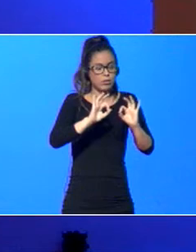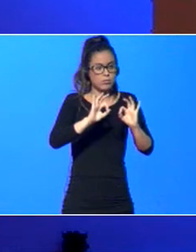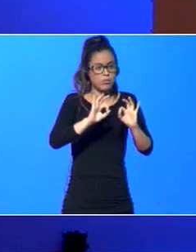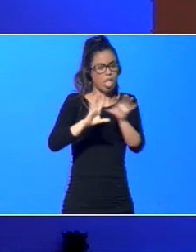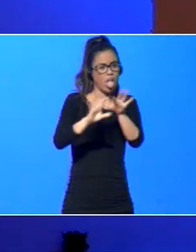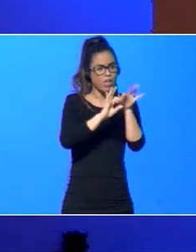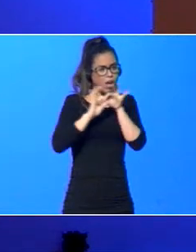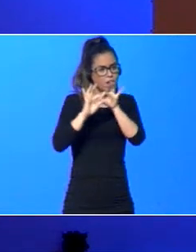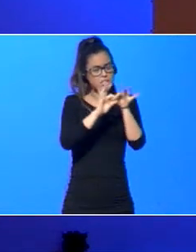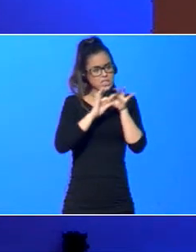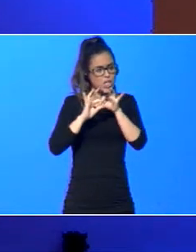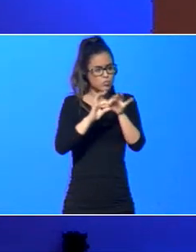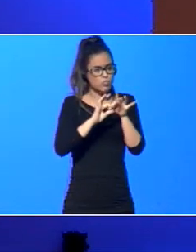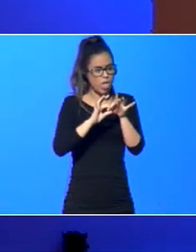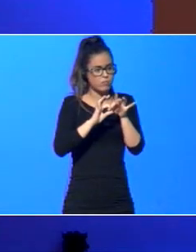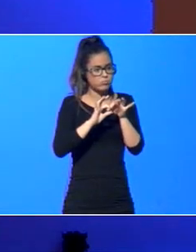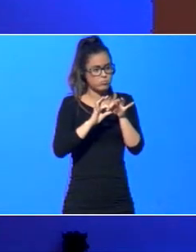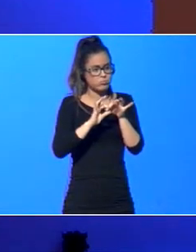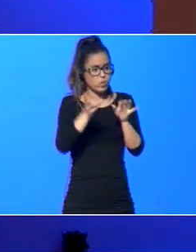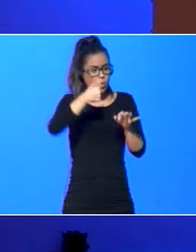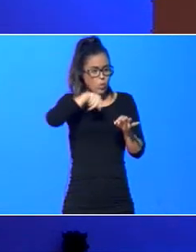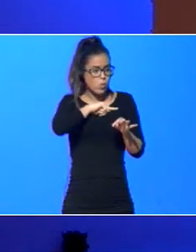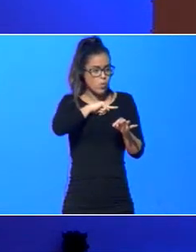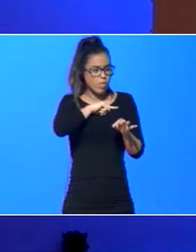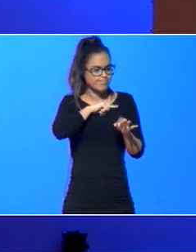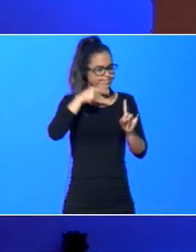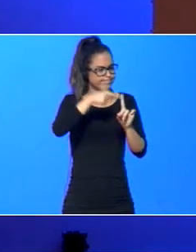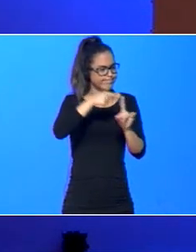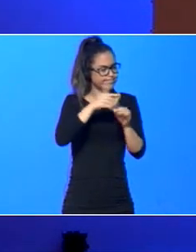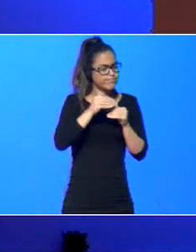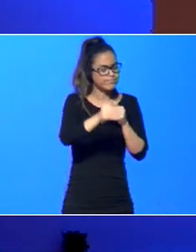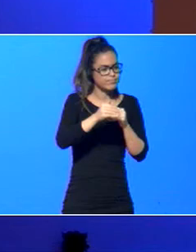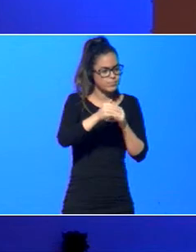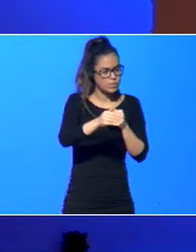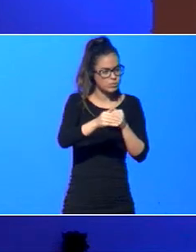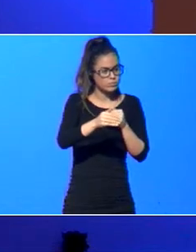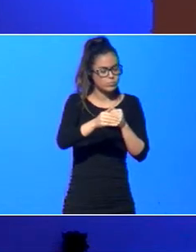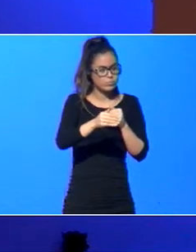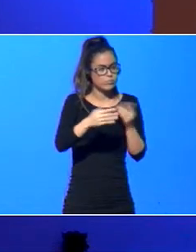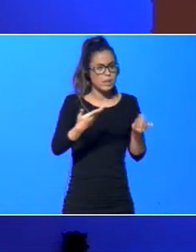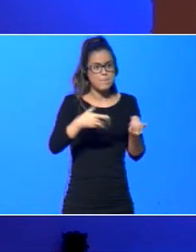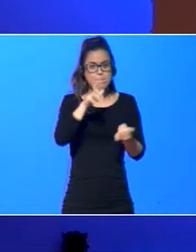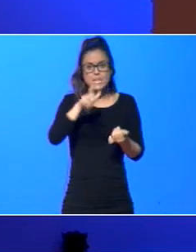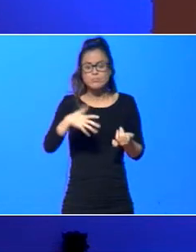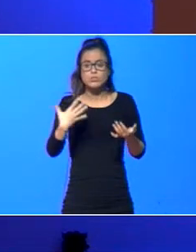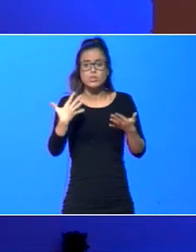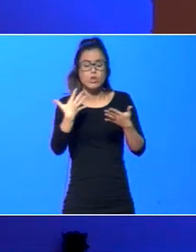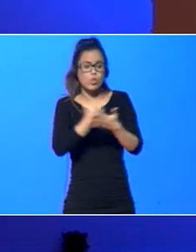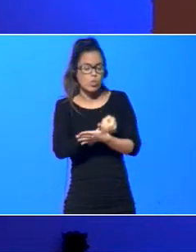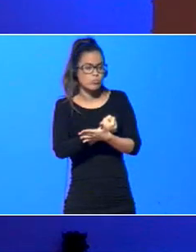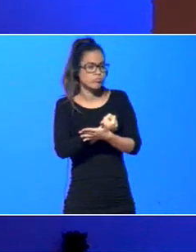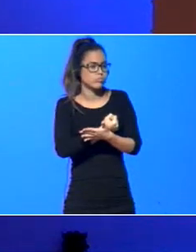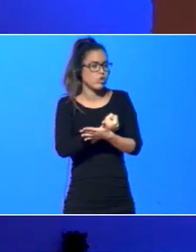anistasuna dala gure urrengoko erronka, berba indaigun guztion artean ahalmenei